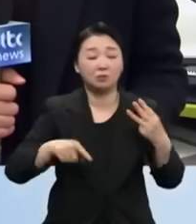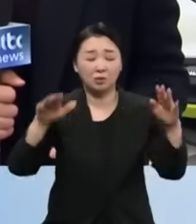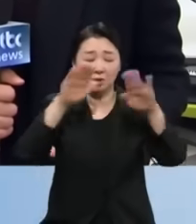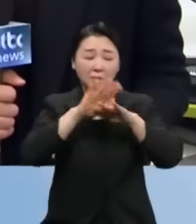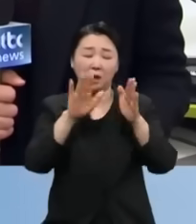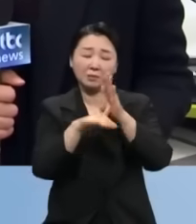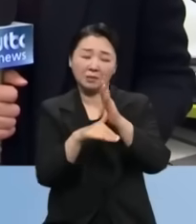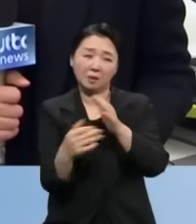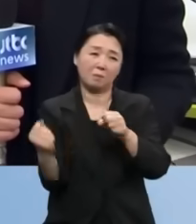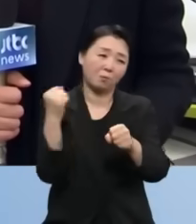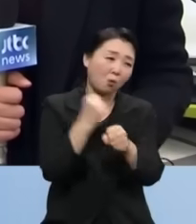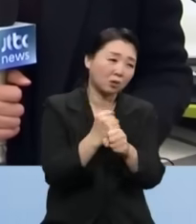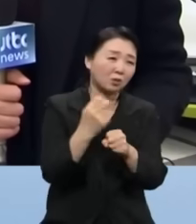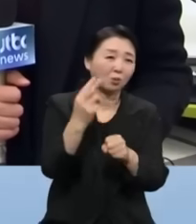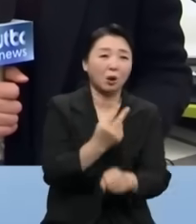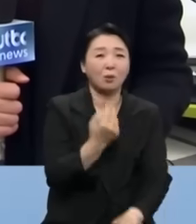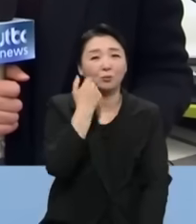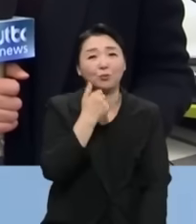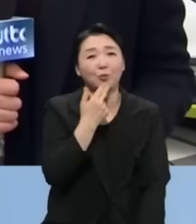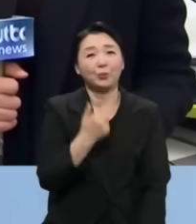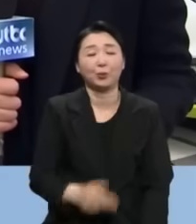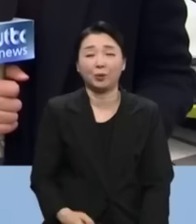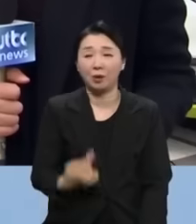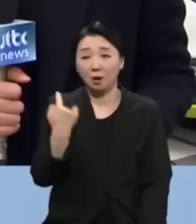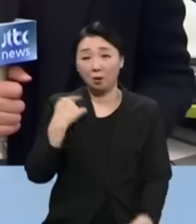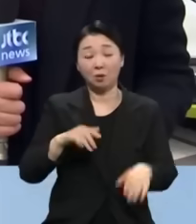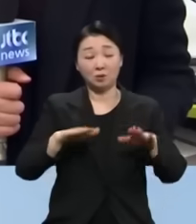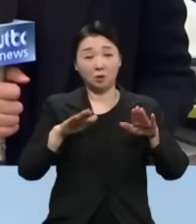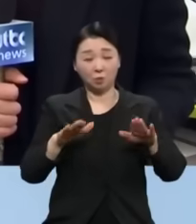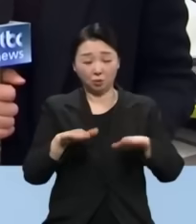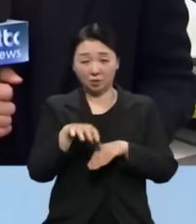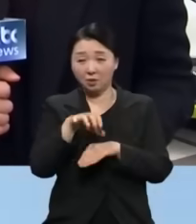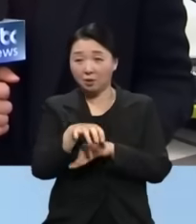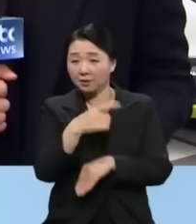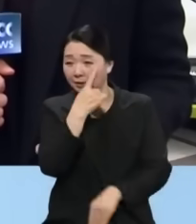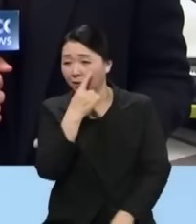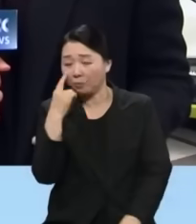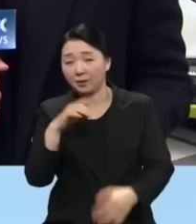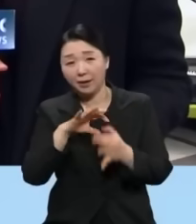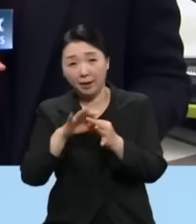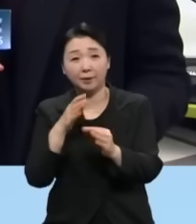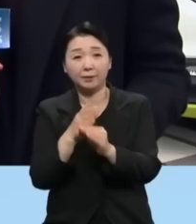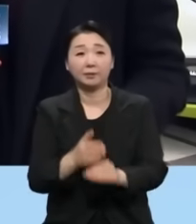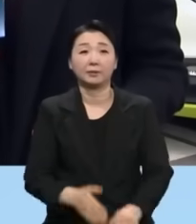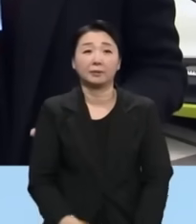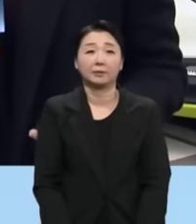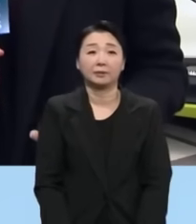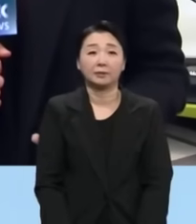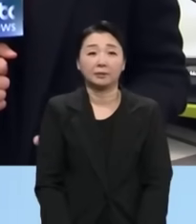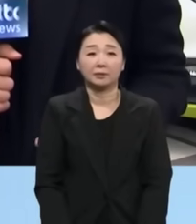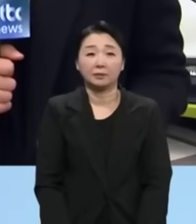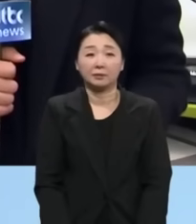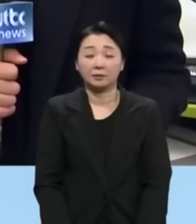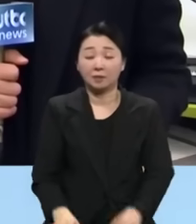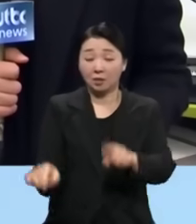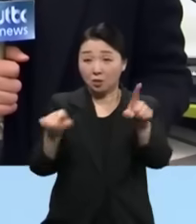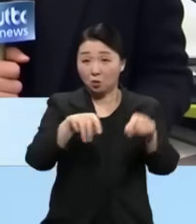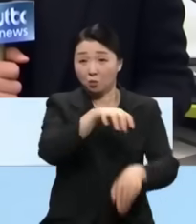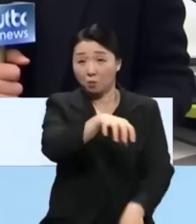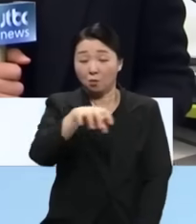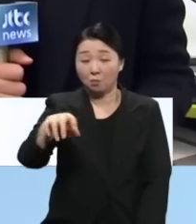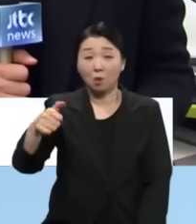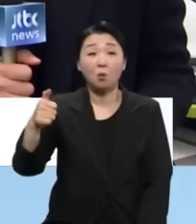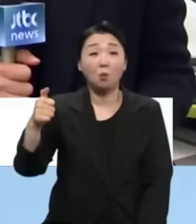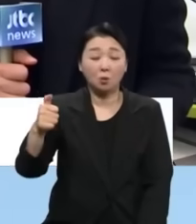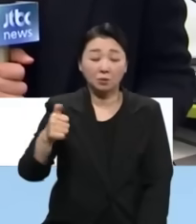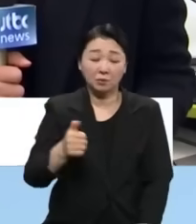전공의는 없는 가운데 정부는 어제에 이어 오늘도 현장 점검을 이어간다는 방침인데요. 전국 50개 병원의